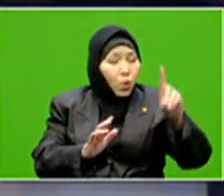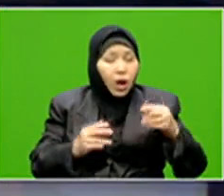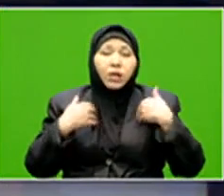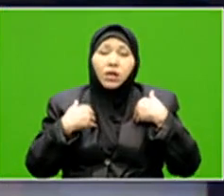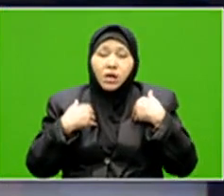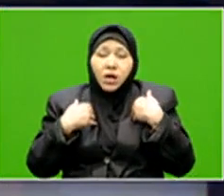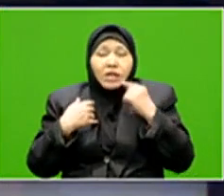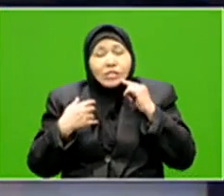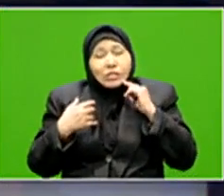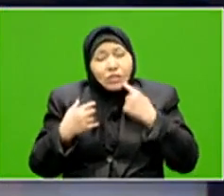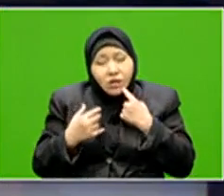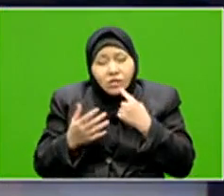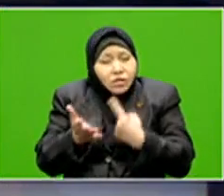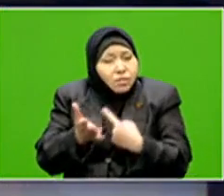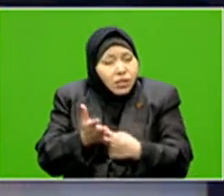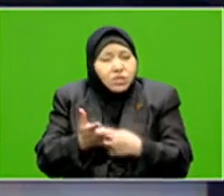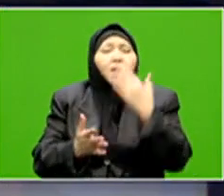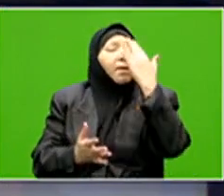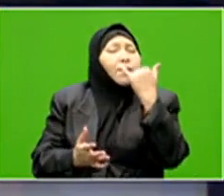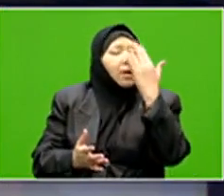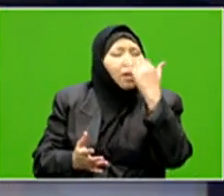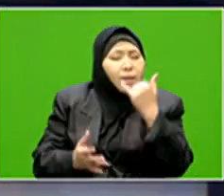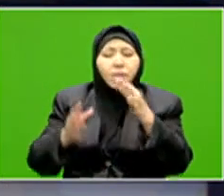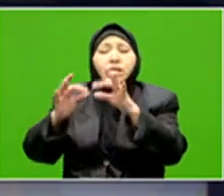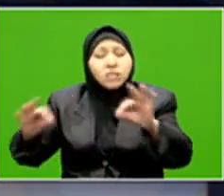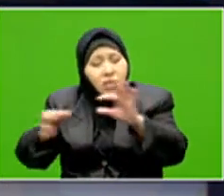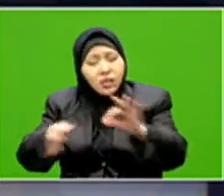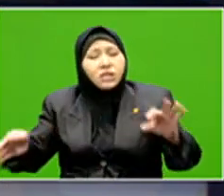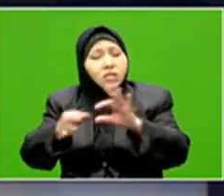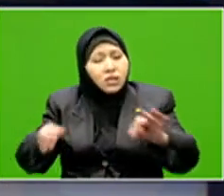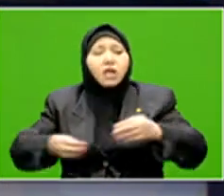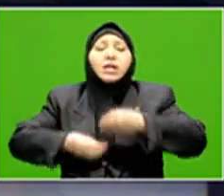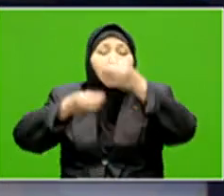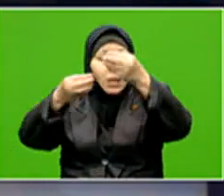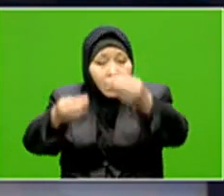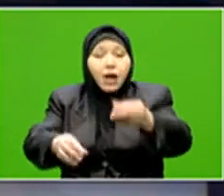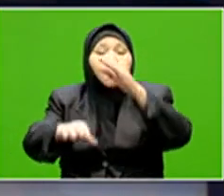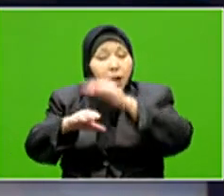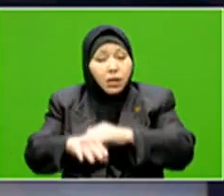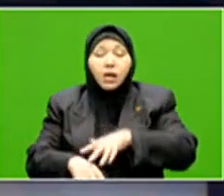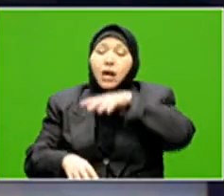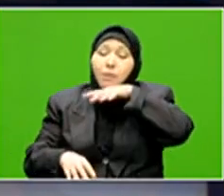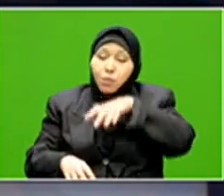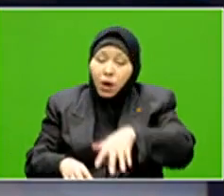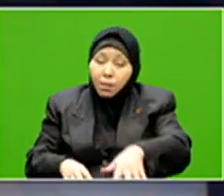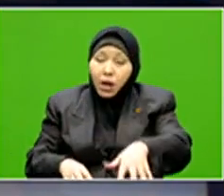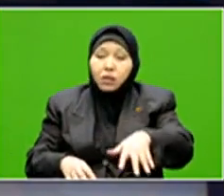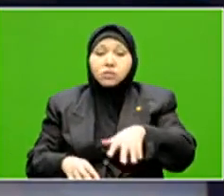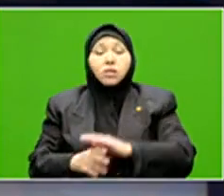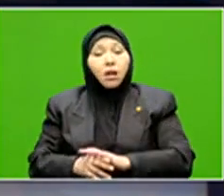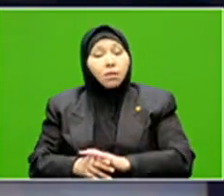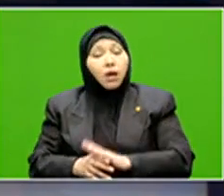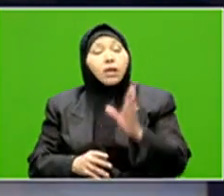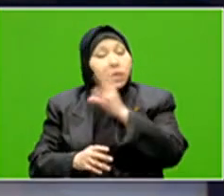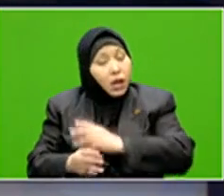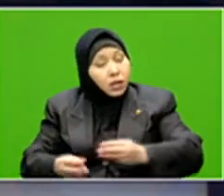penekanan tentang perkara ini, iaitu mengapa kisah-kisah ini diberikan kepada Nabi Muhammad sallallahu alaihi wasallam, dan juga kisah